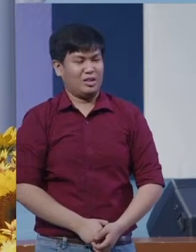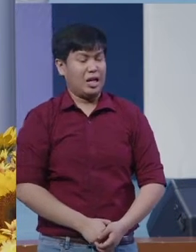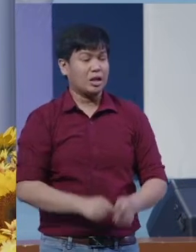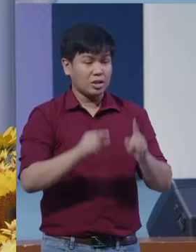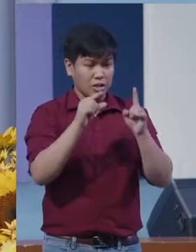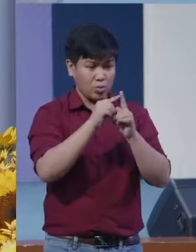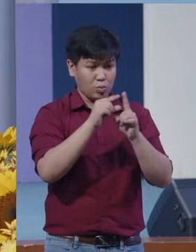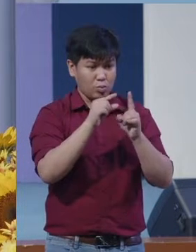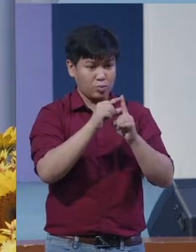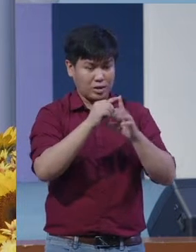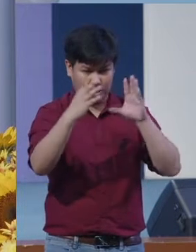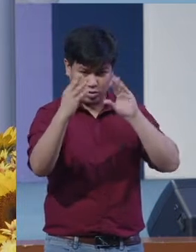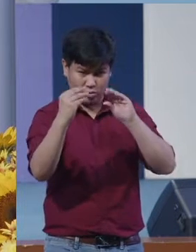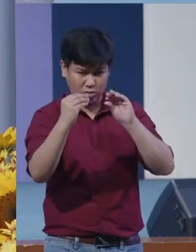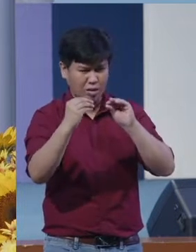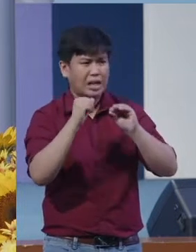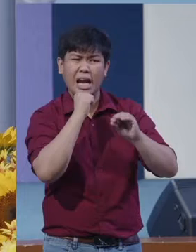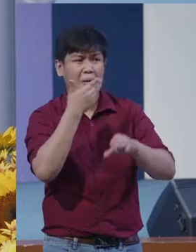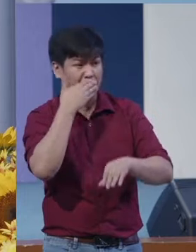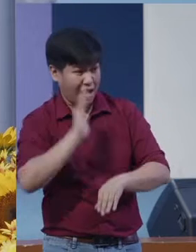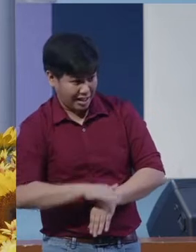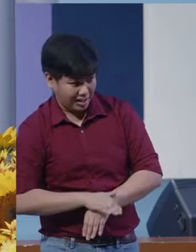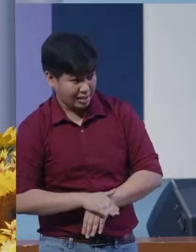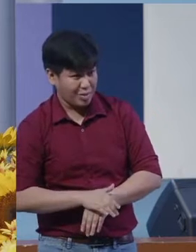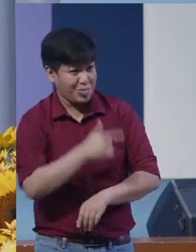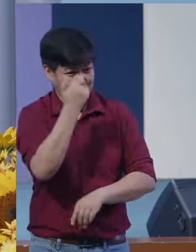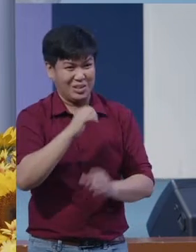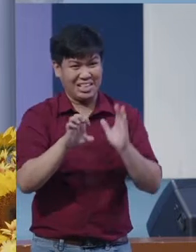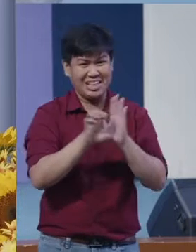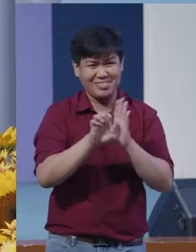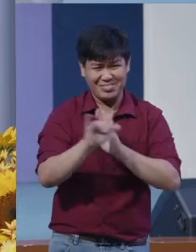siya masama by itself.